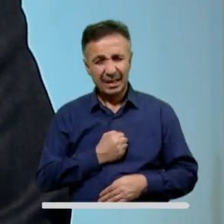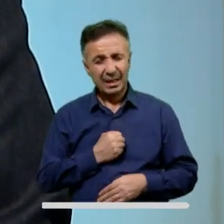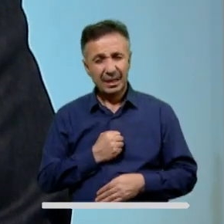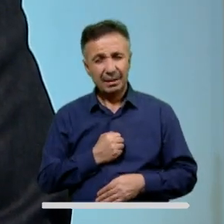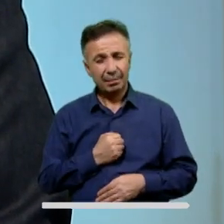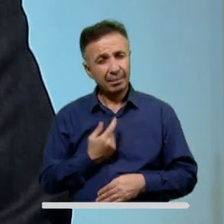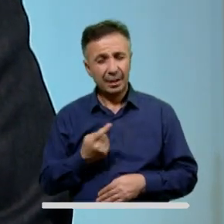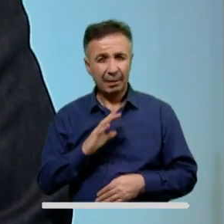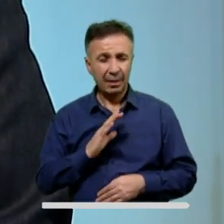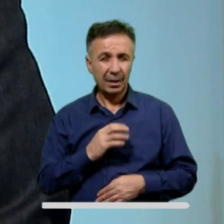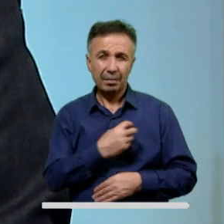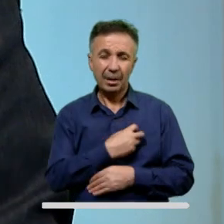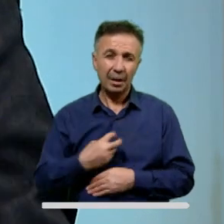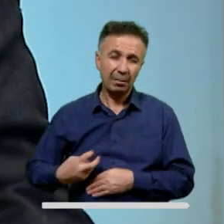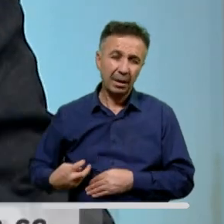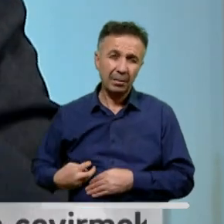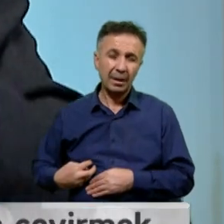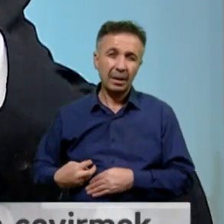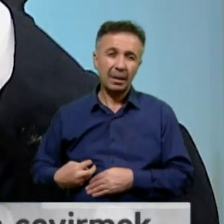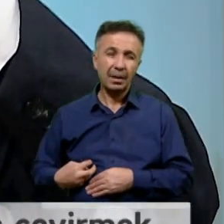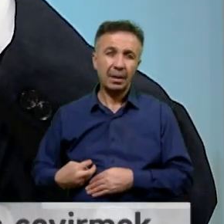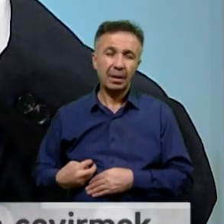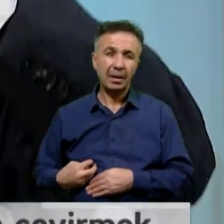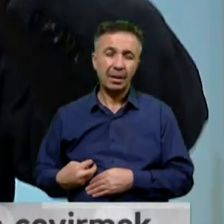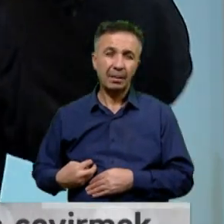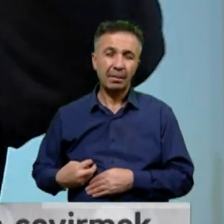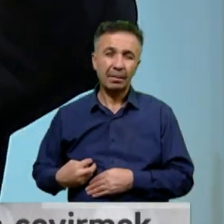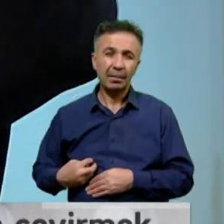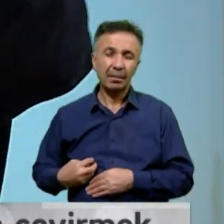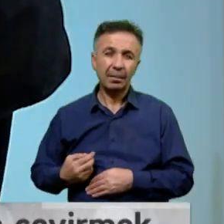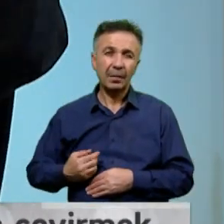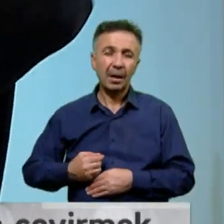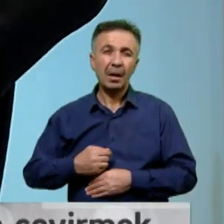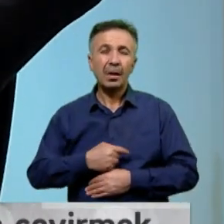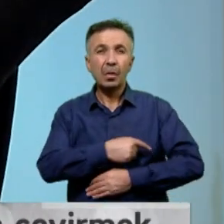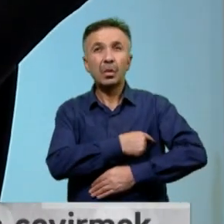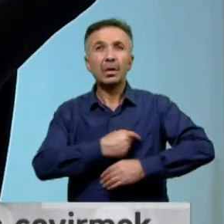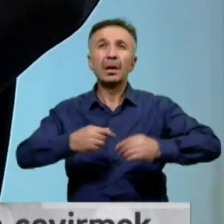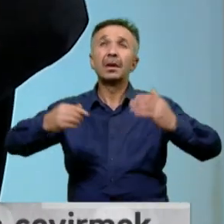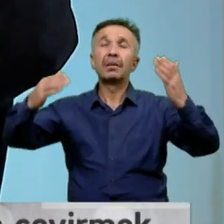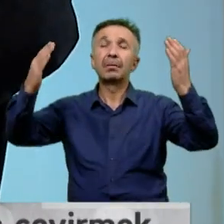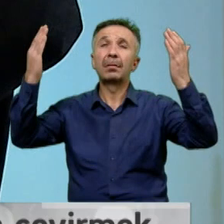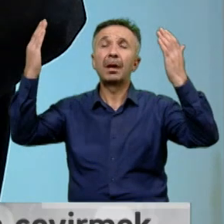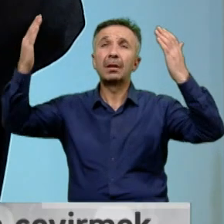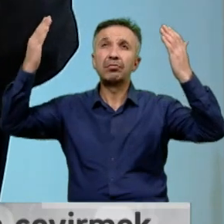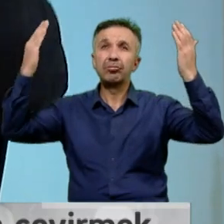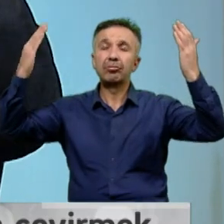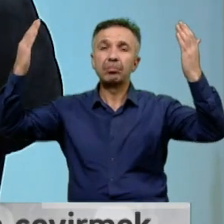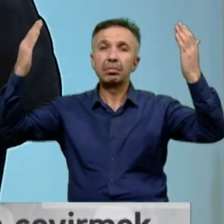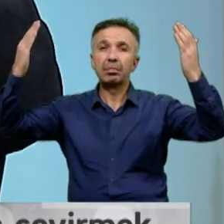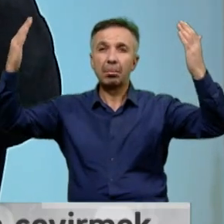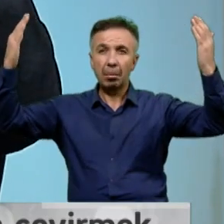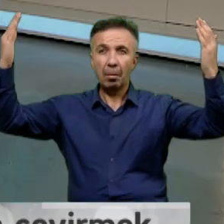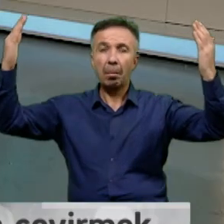Resulullah Aleyhisselam'ın koltuk altı beyazları dahi görünüyordu diyor sahabe. Şöyle